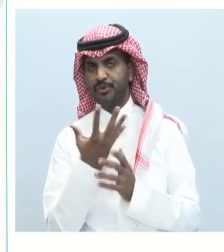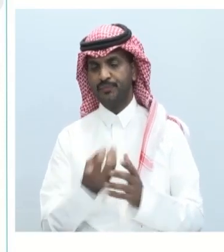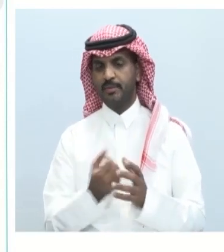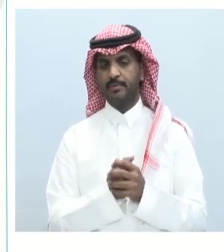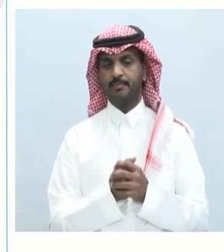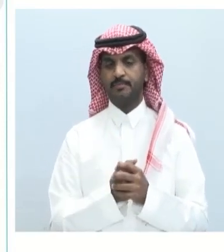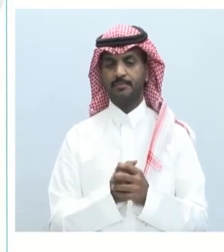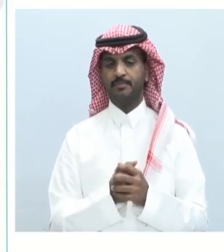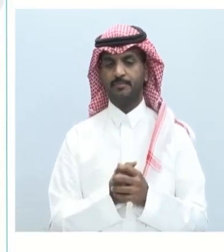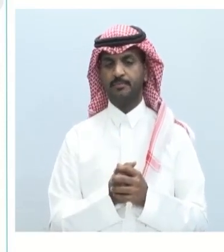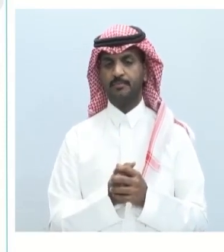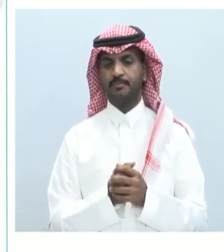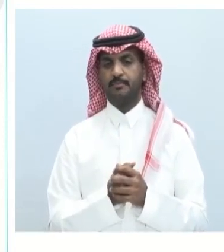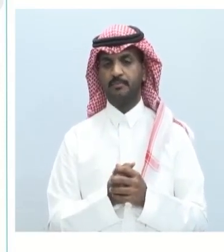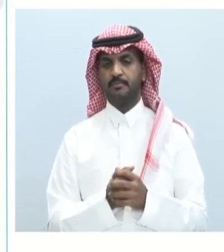اضغط